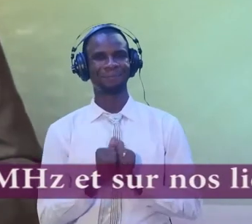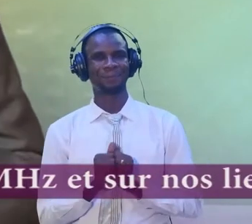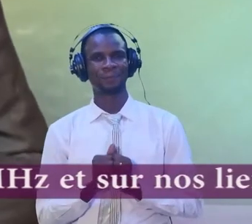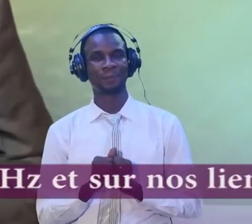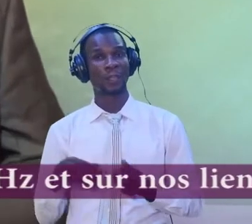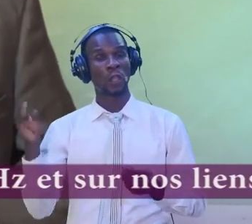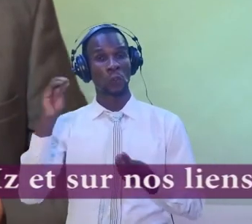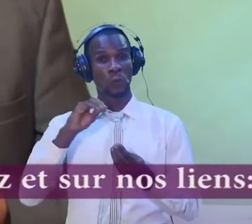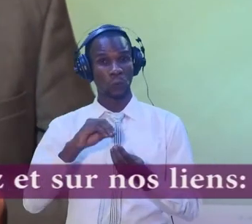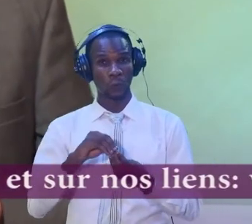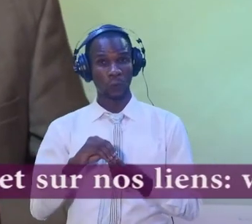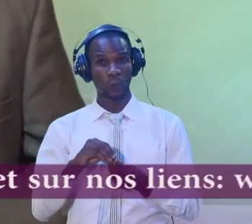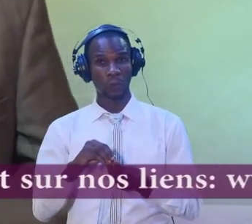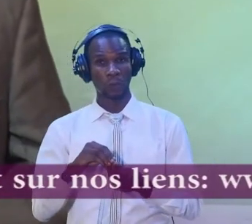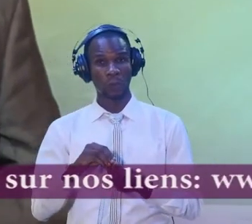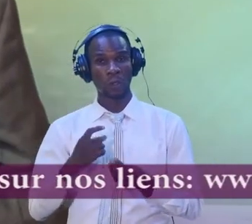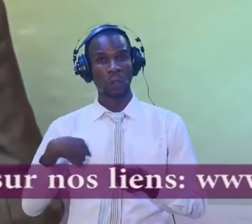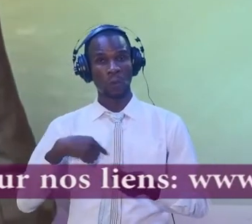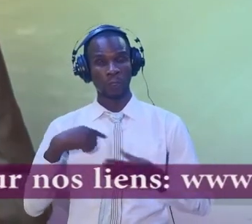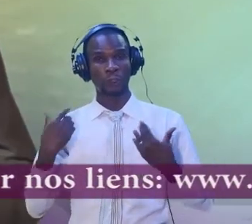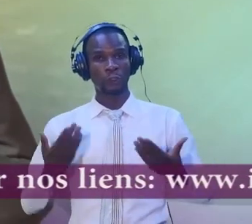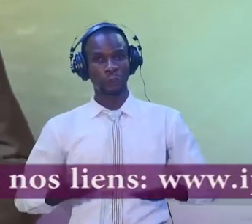Rafiki zangu na wasalimu tena, jioni njema.